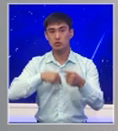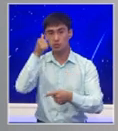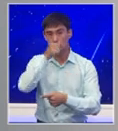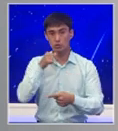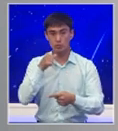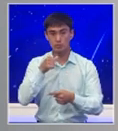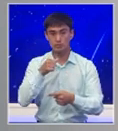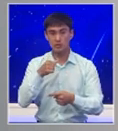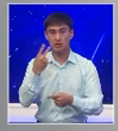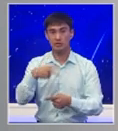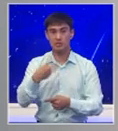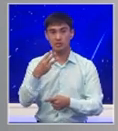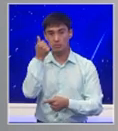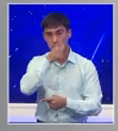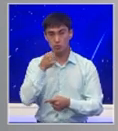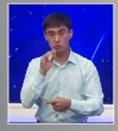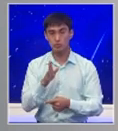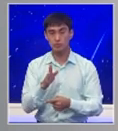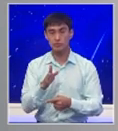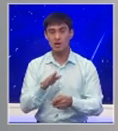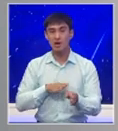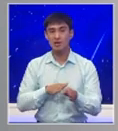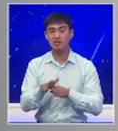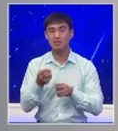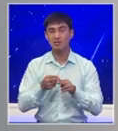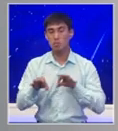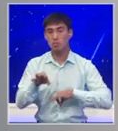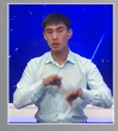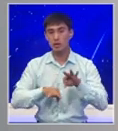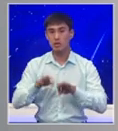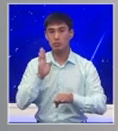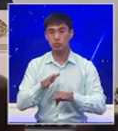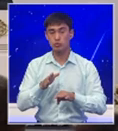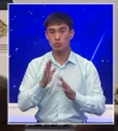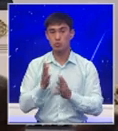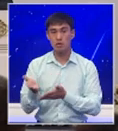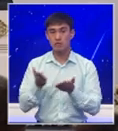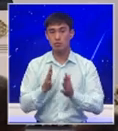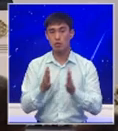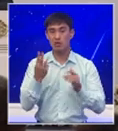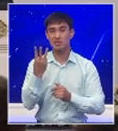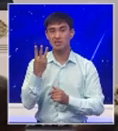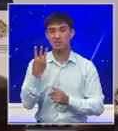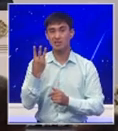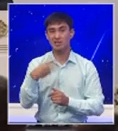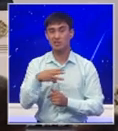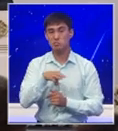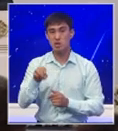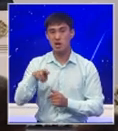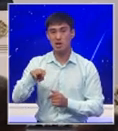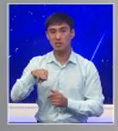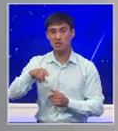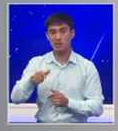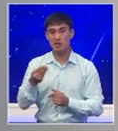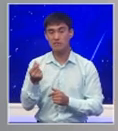есть в 2023 году. Реализация данных проектов позволит привлечь более 30 миллиардов тенге инвестиций с